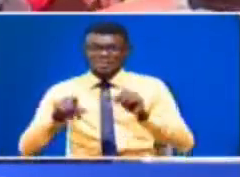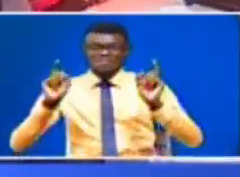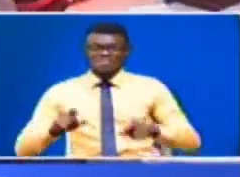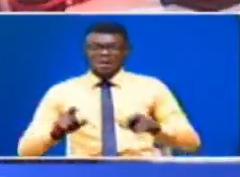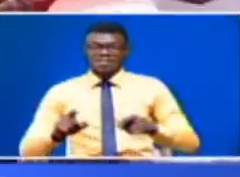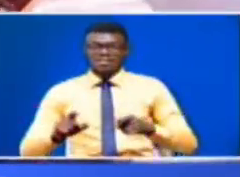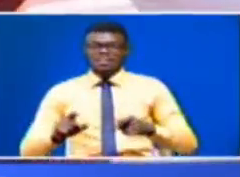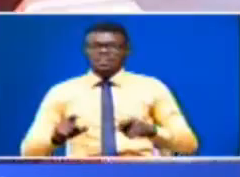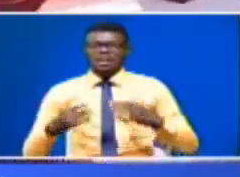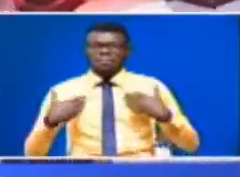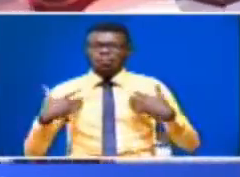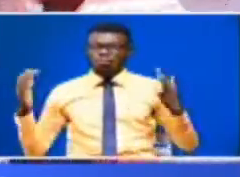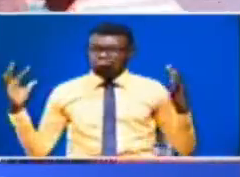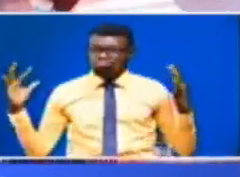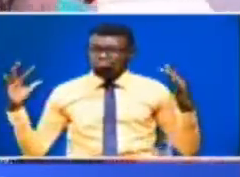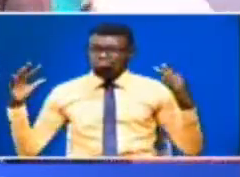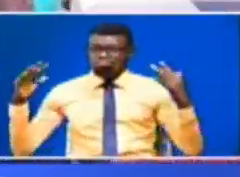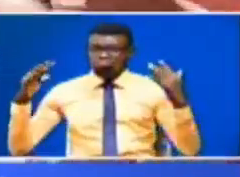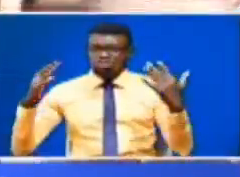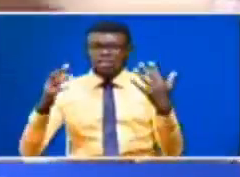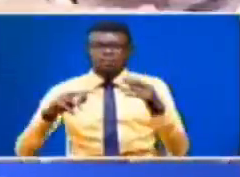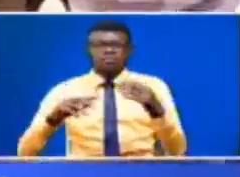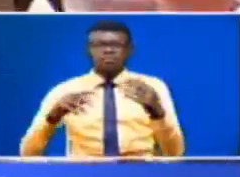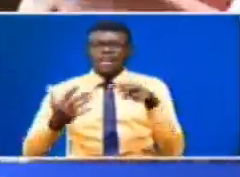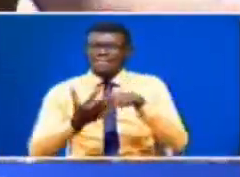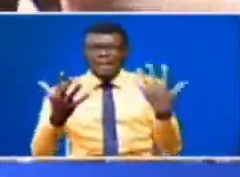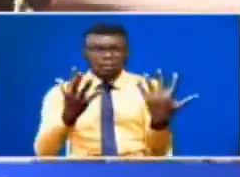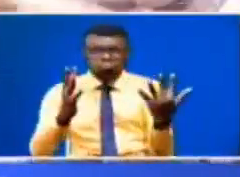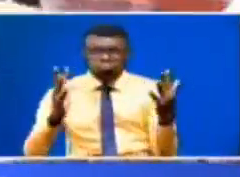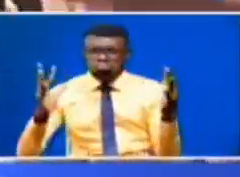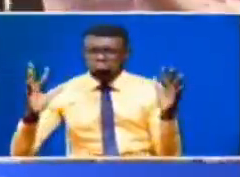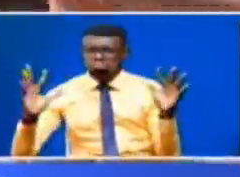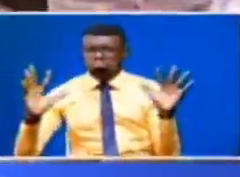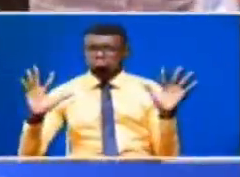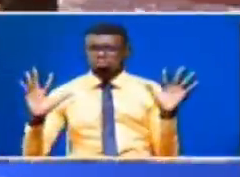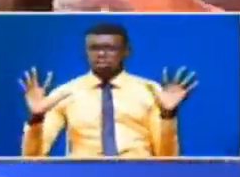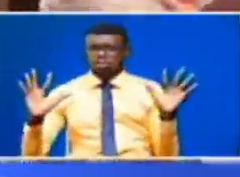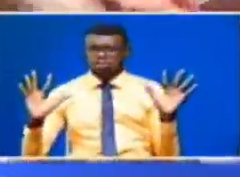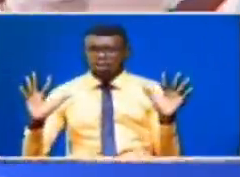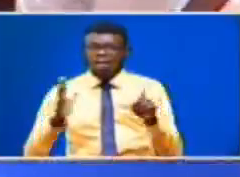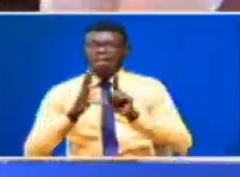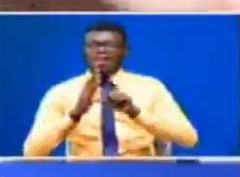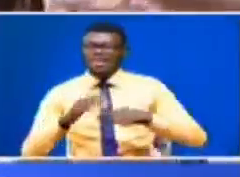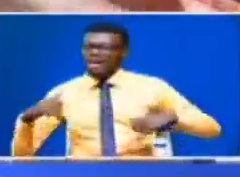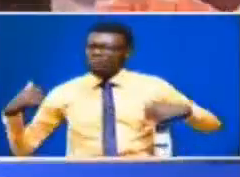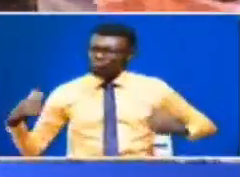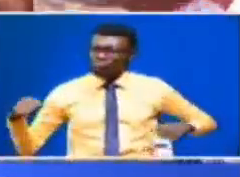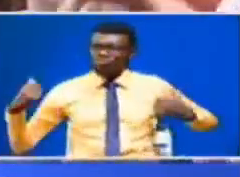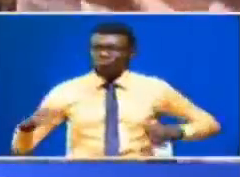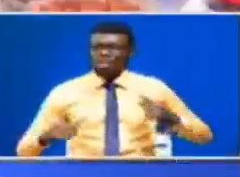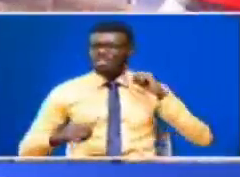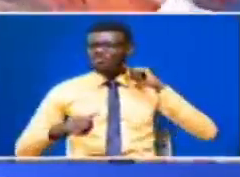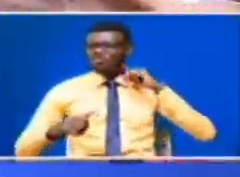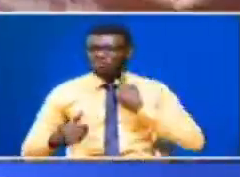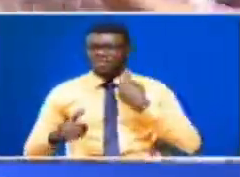yetu, umati mkubwa sasa umeanza kujongea. Punde sipunde, maneno matamu yanamtoa nyoka pangoni.